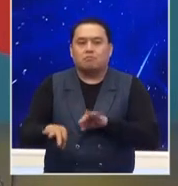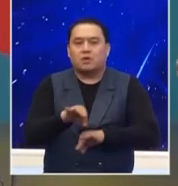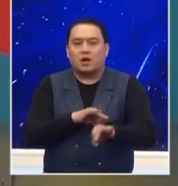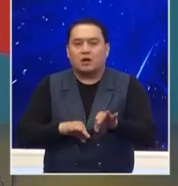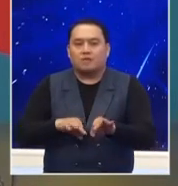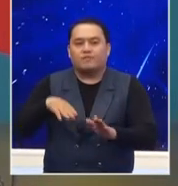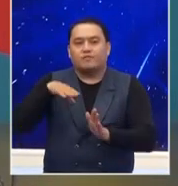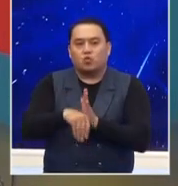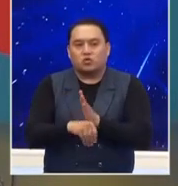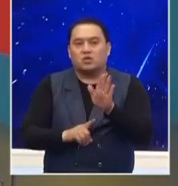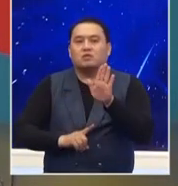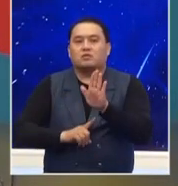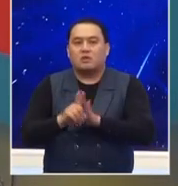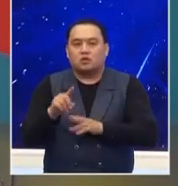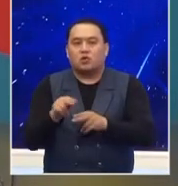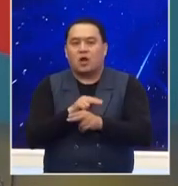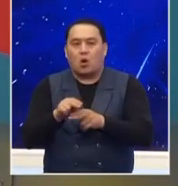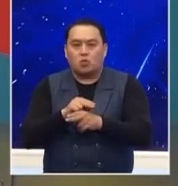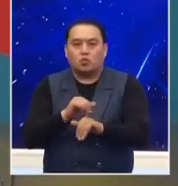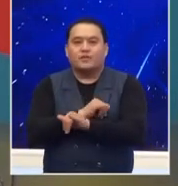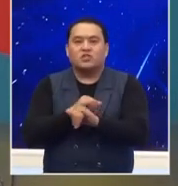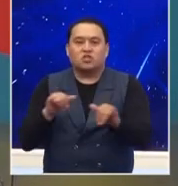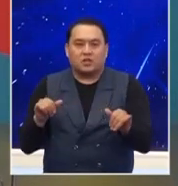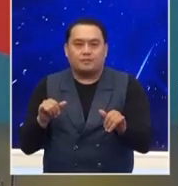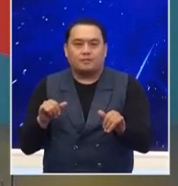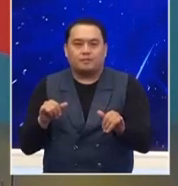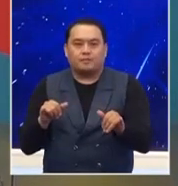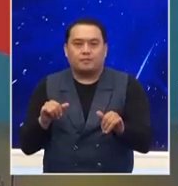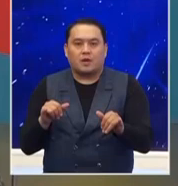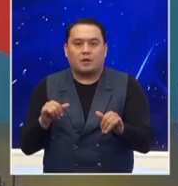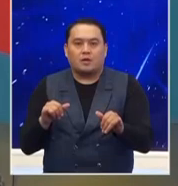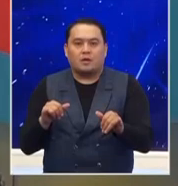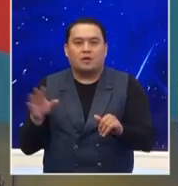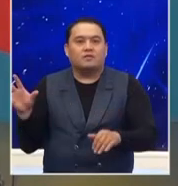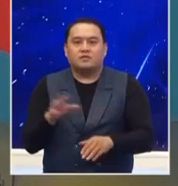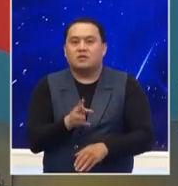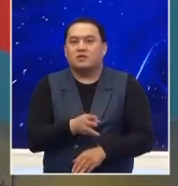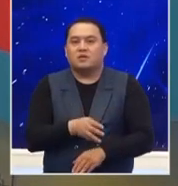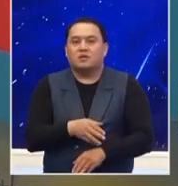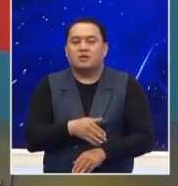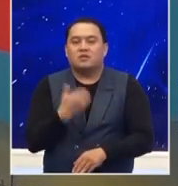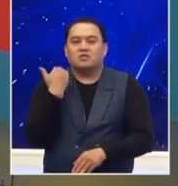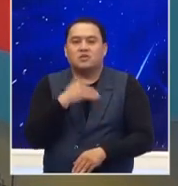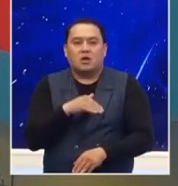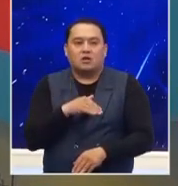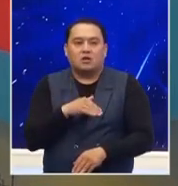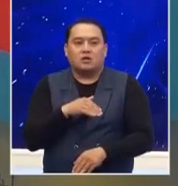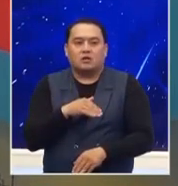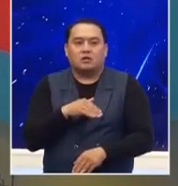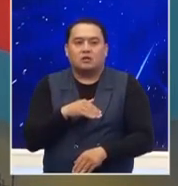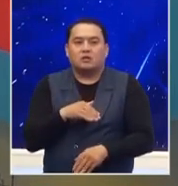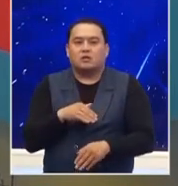включили, чтобы начали тоже реконструкцию и расширение его. Потому что не все захотят ездить на